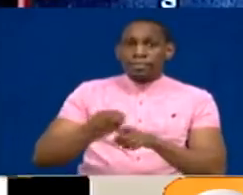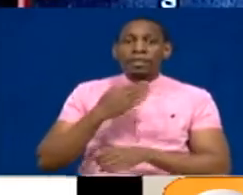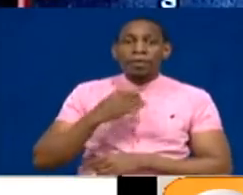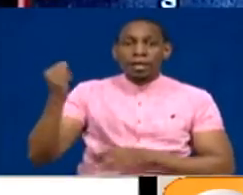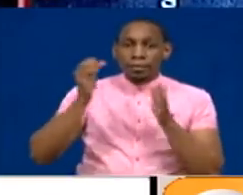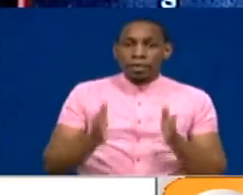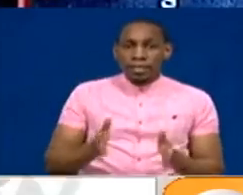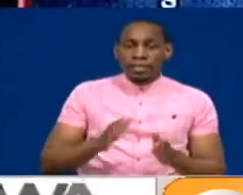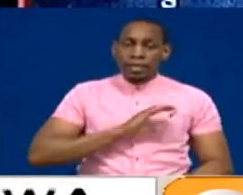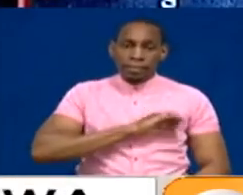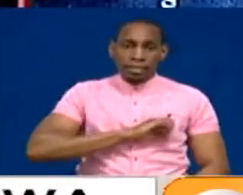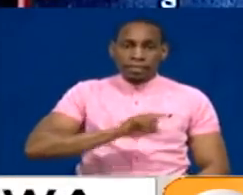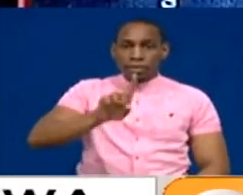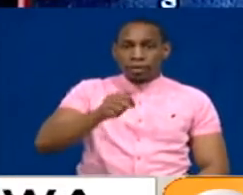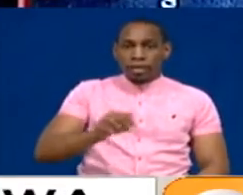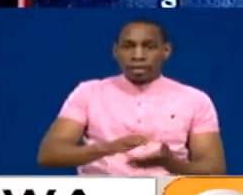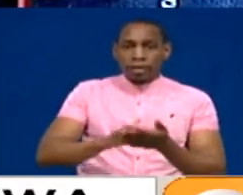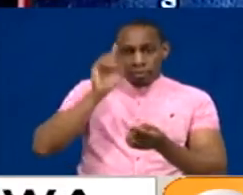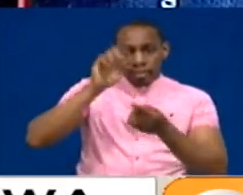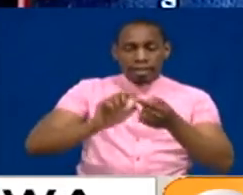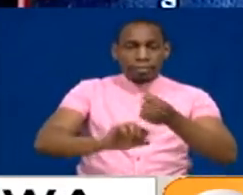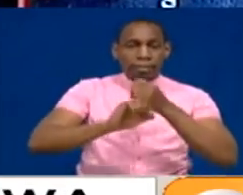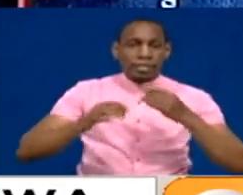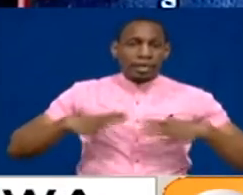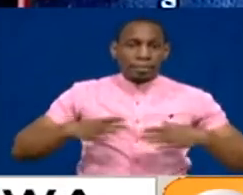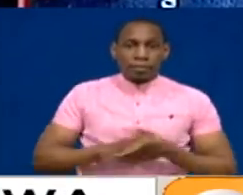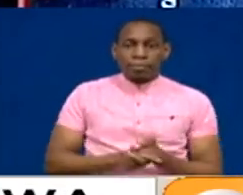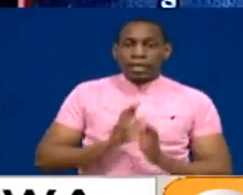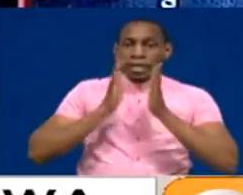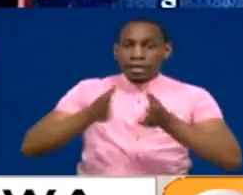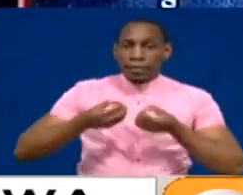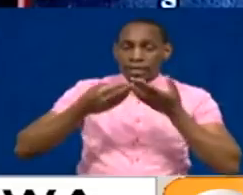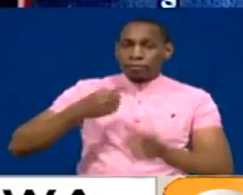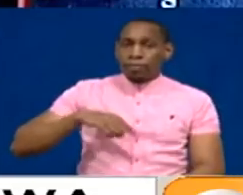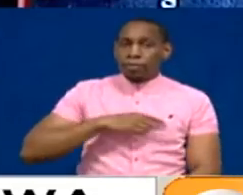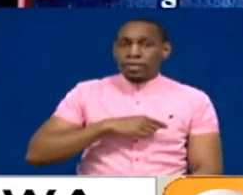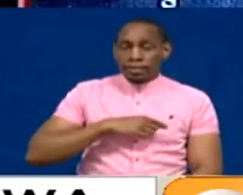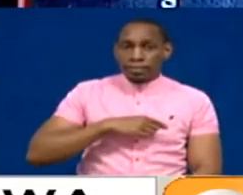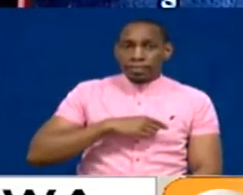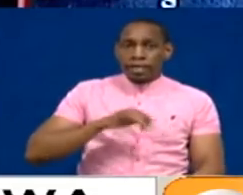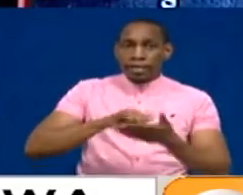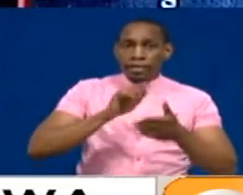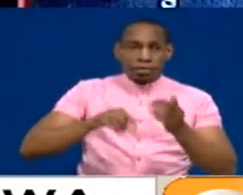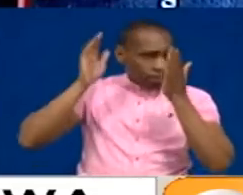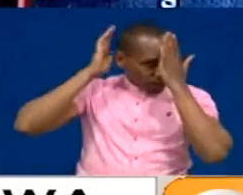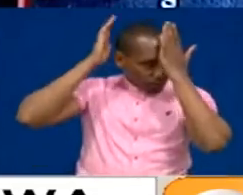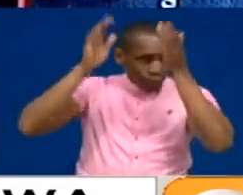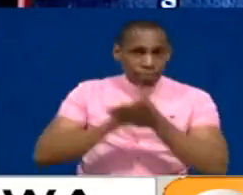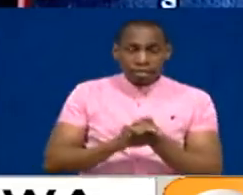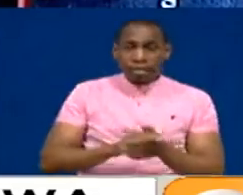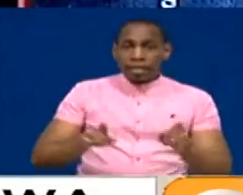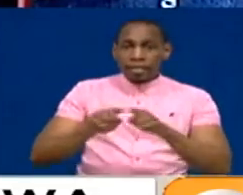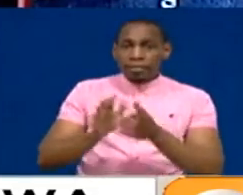amewataka wanasiasa kuvumiliana wakitafuta kuungwa mkono na wananchi. Na kama anavyoarifu mwanahabari wetu Ben Kirui, ni kwamba askofu mkuu